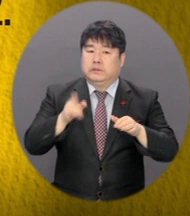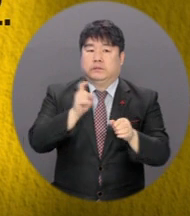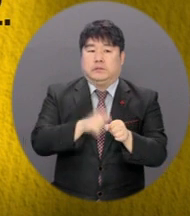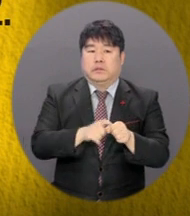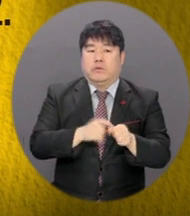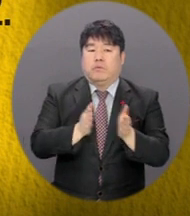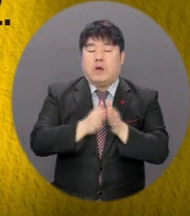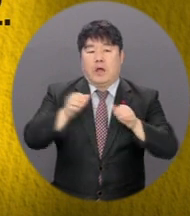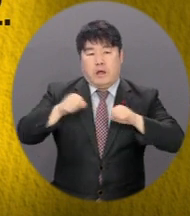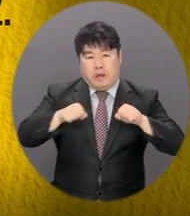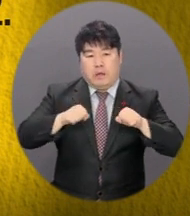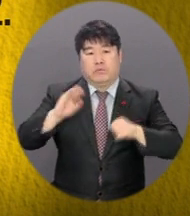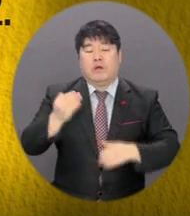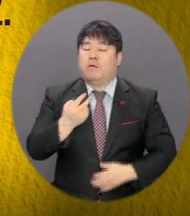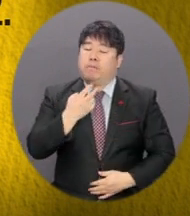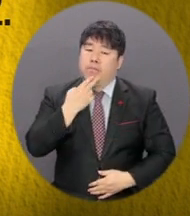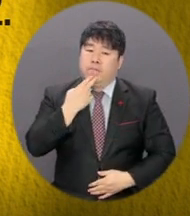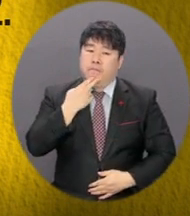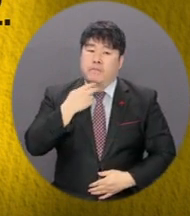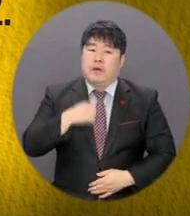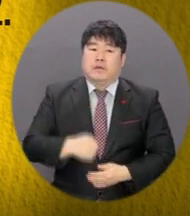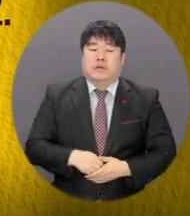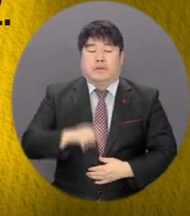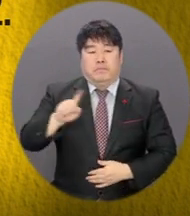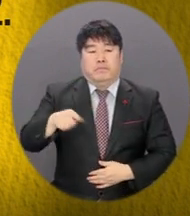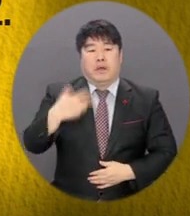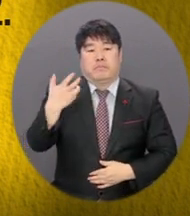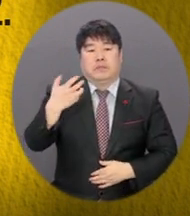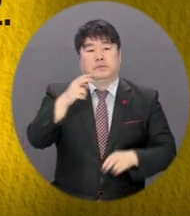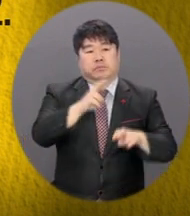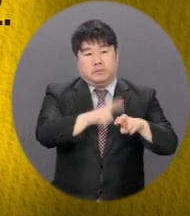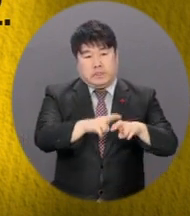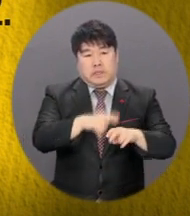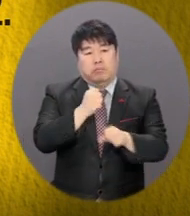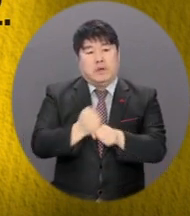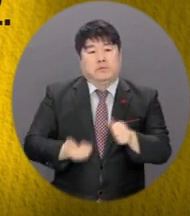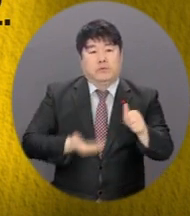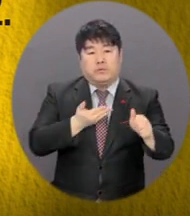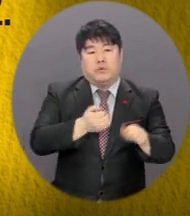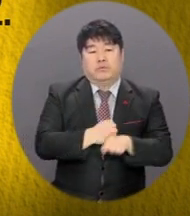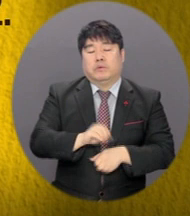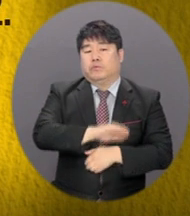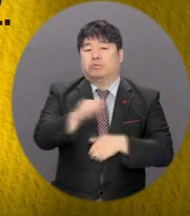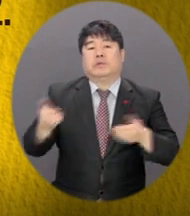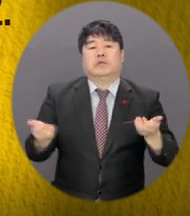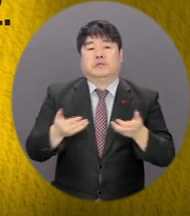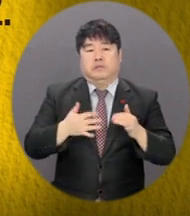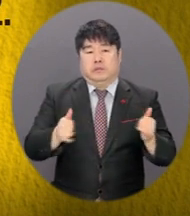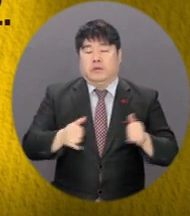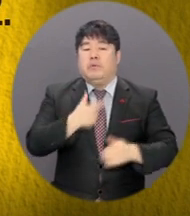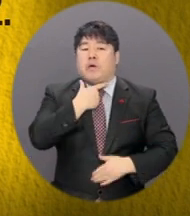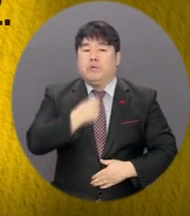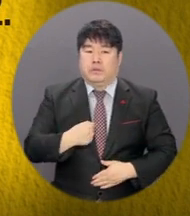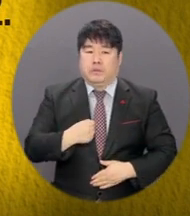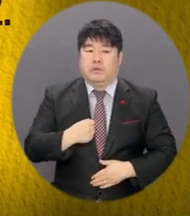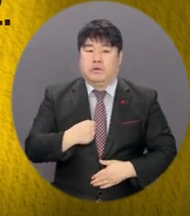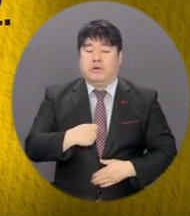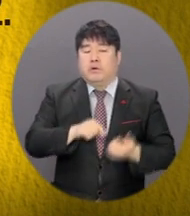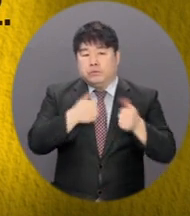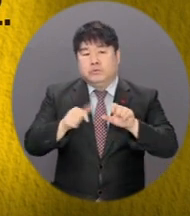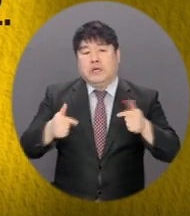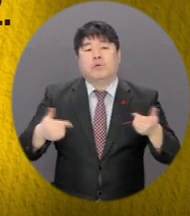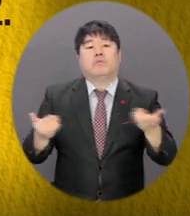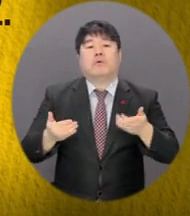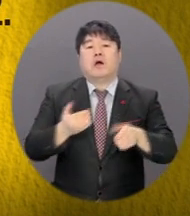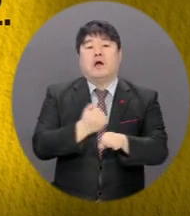현실적으로 시행되는 것은 없는 180석을 만들어줬을 때 우리 노동자들이 원했던 것은 죽지 않고 일할